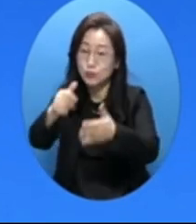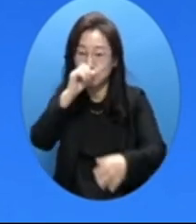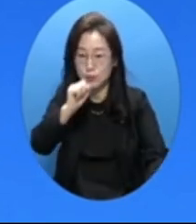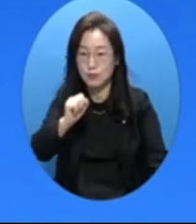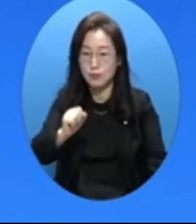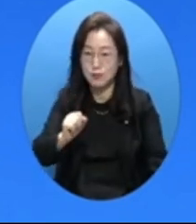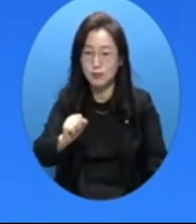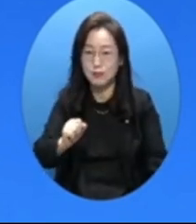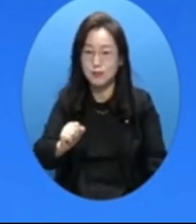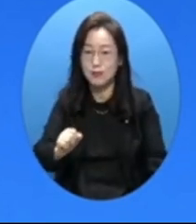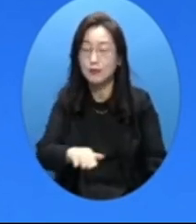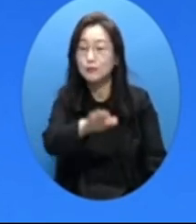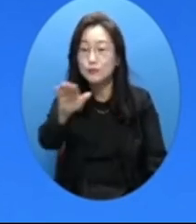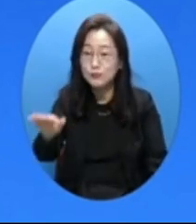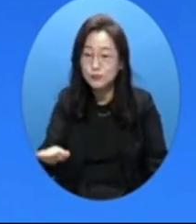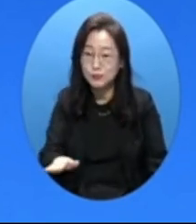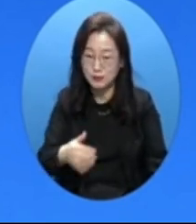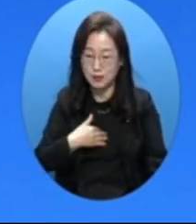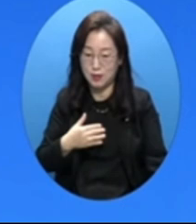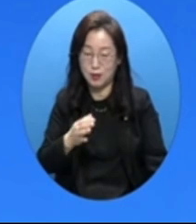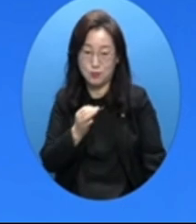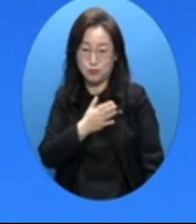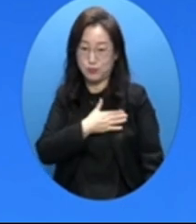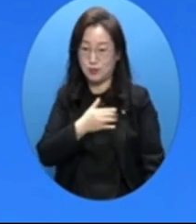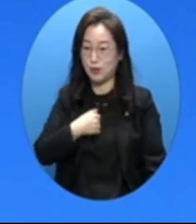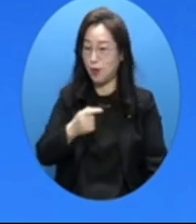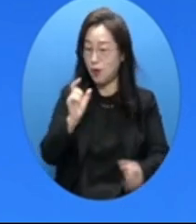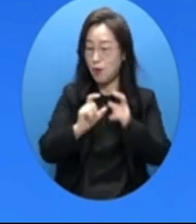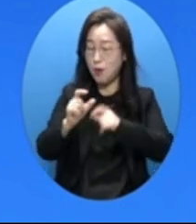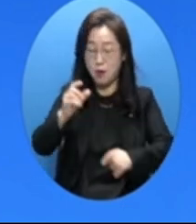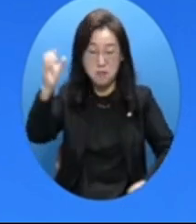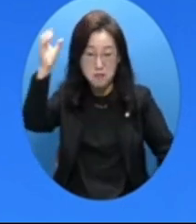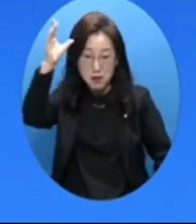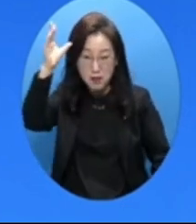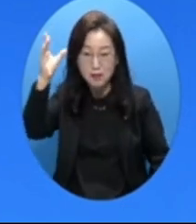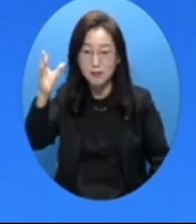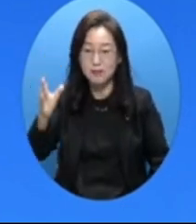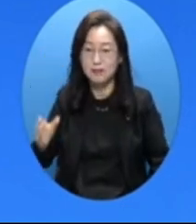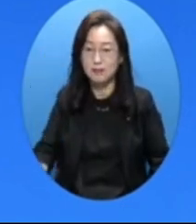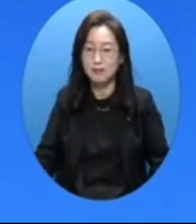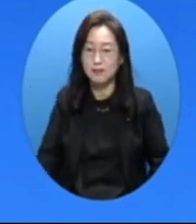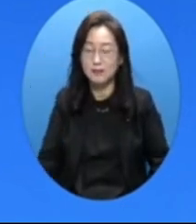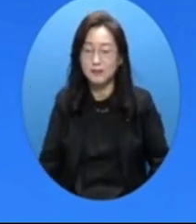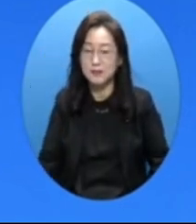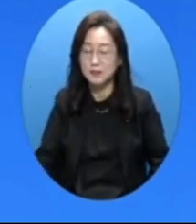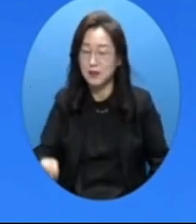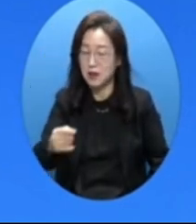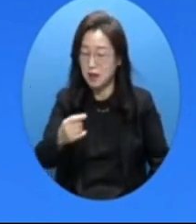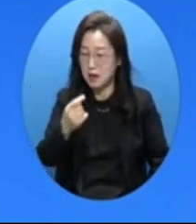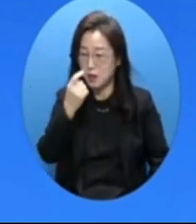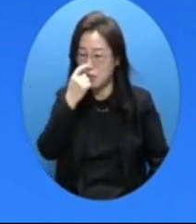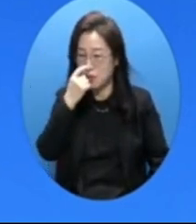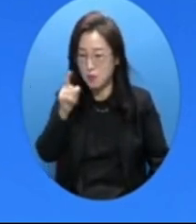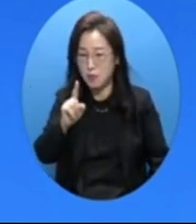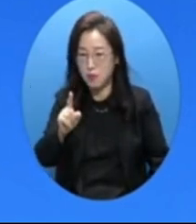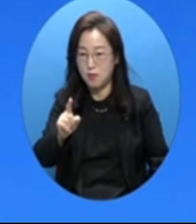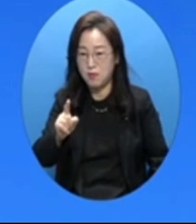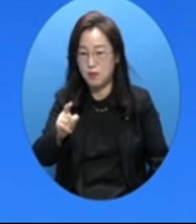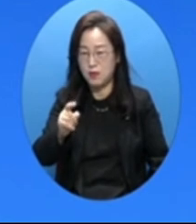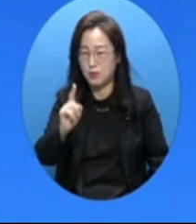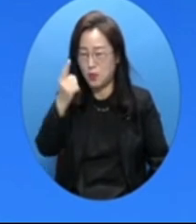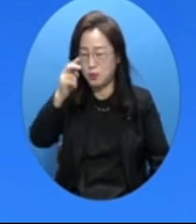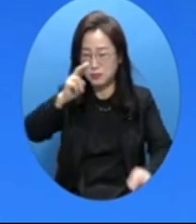우리가 좀 더 가졌다고 좀 더 배웠다고 좀 세상적으로 높은 자리 있다고